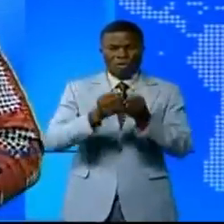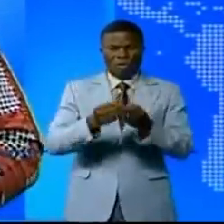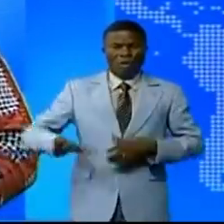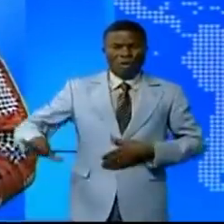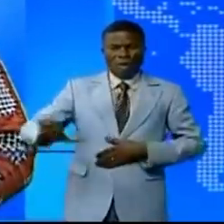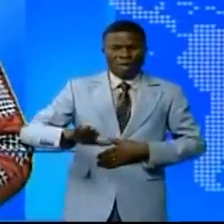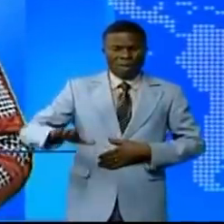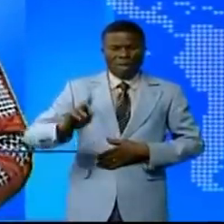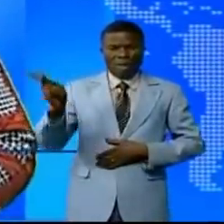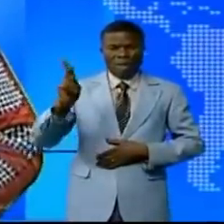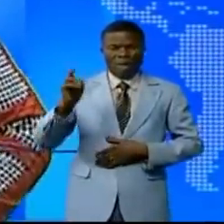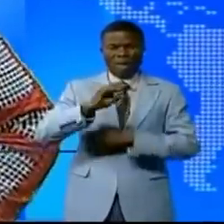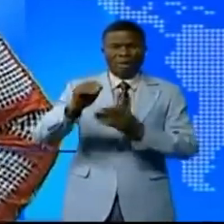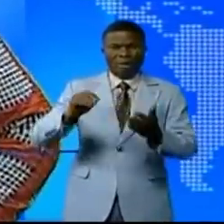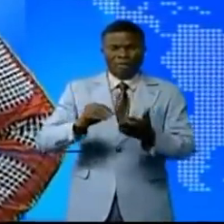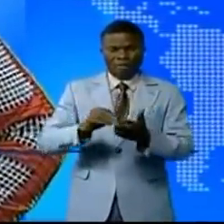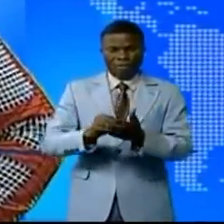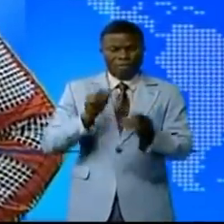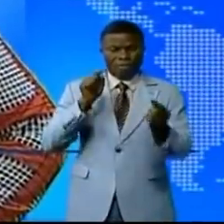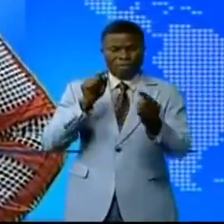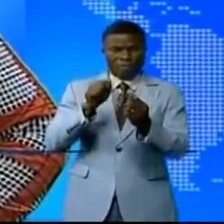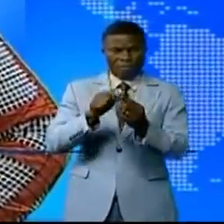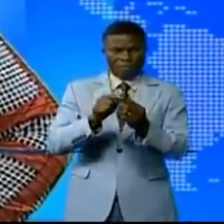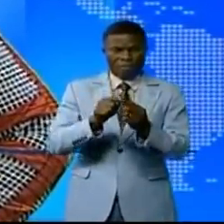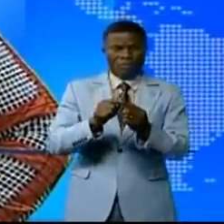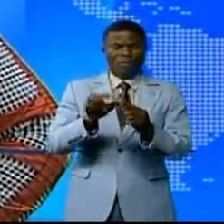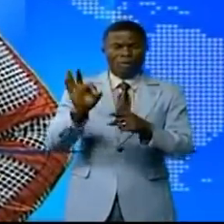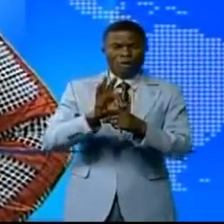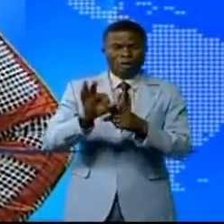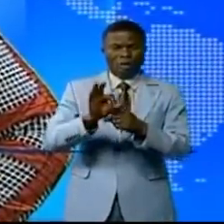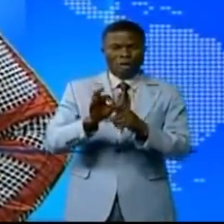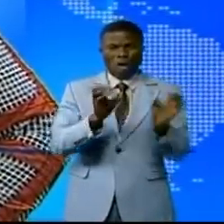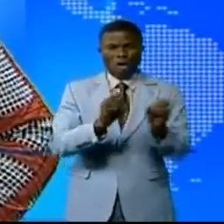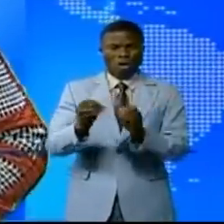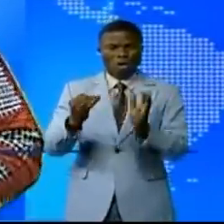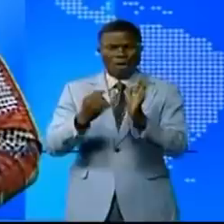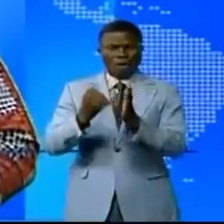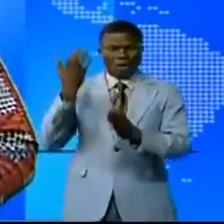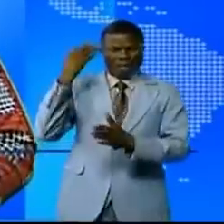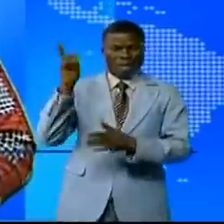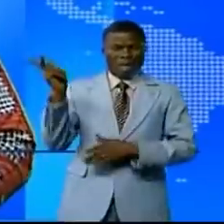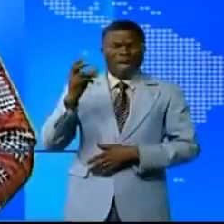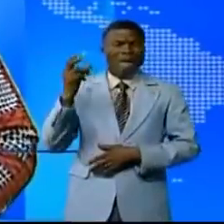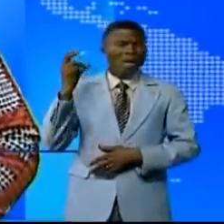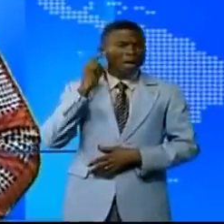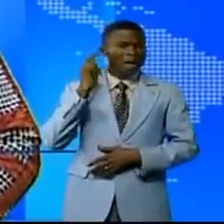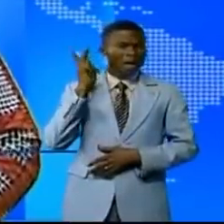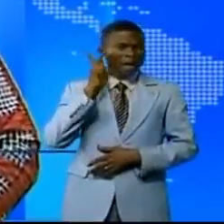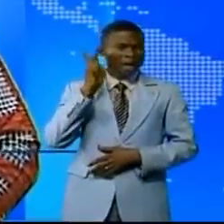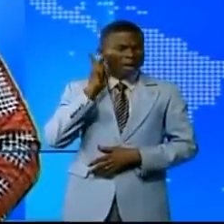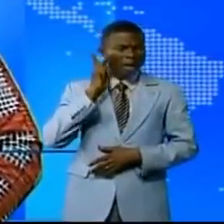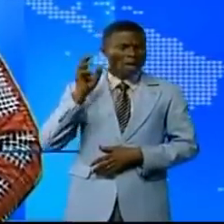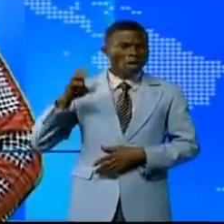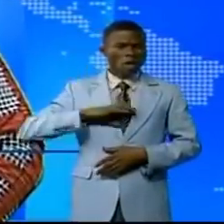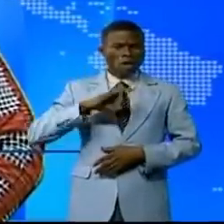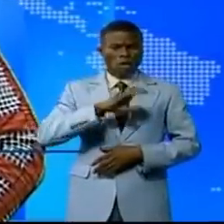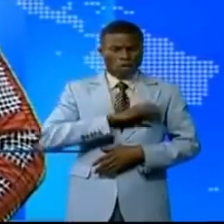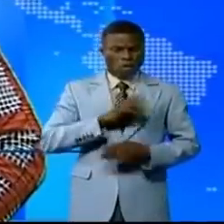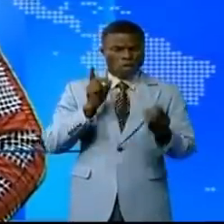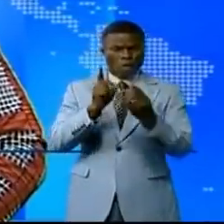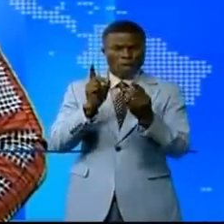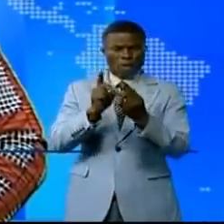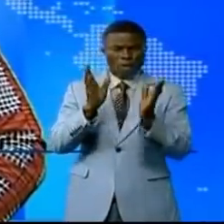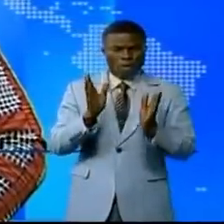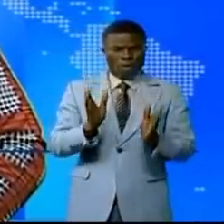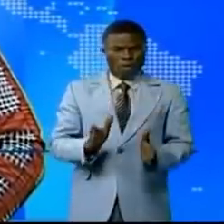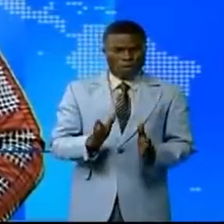du Kasaï central. C'est l'objet de la session tenue le week-end dernier à Kananga par le comité consultatif.